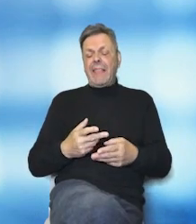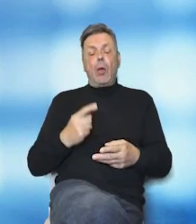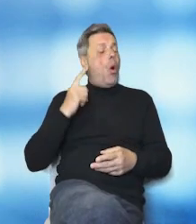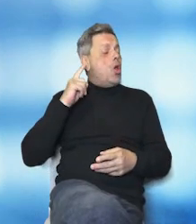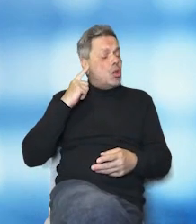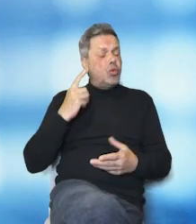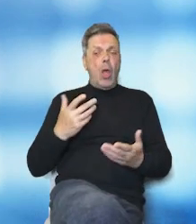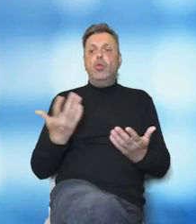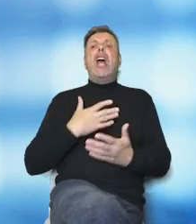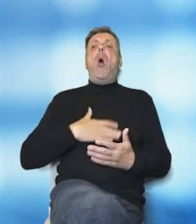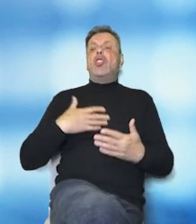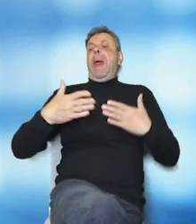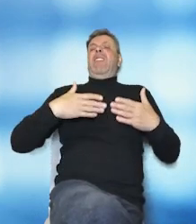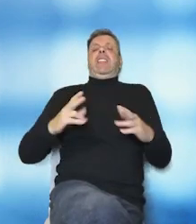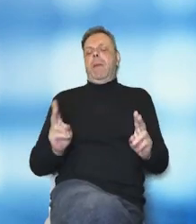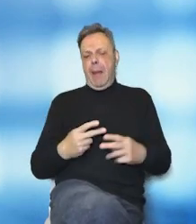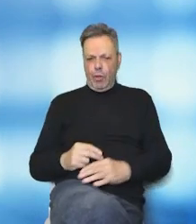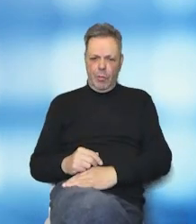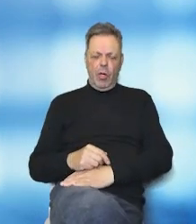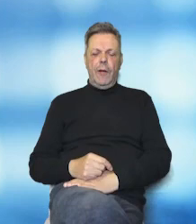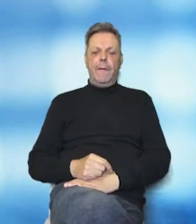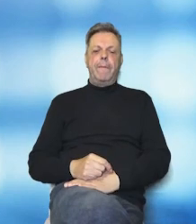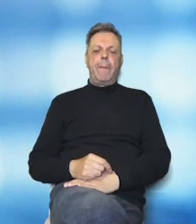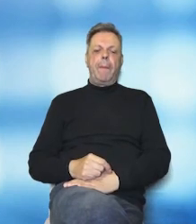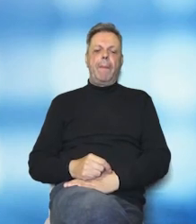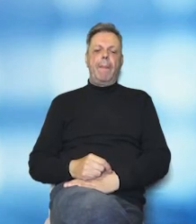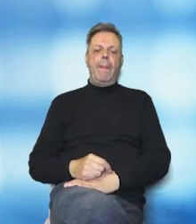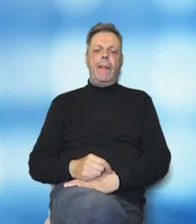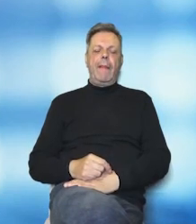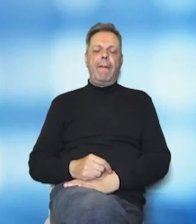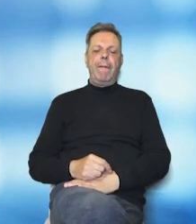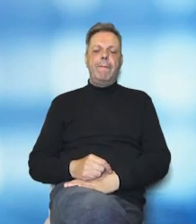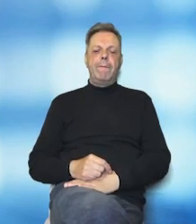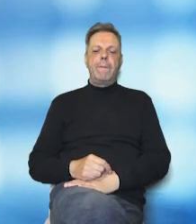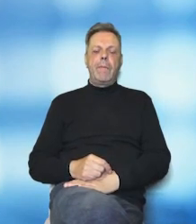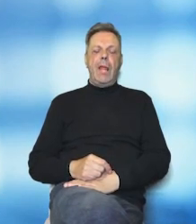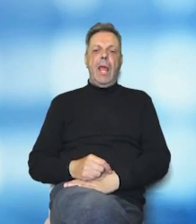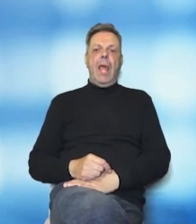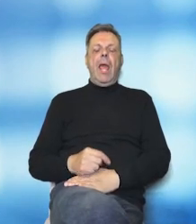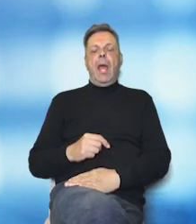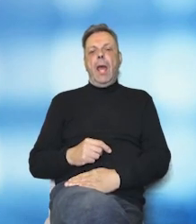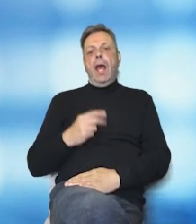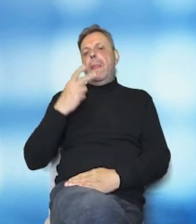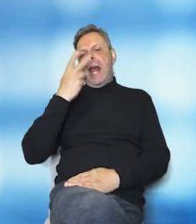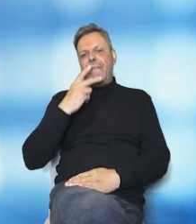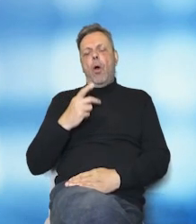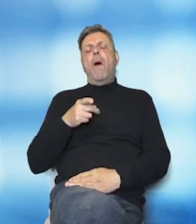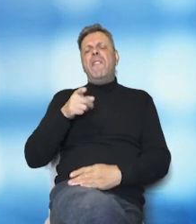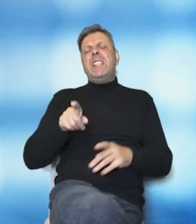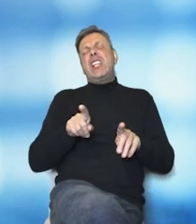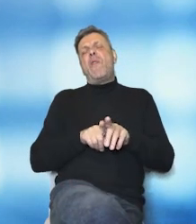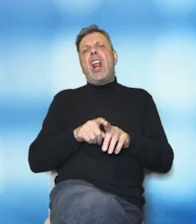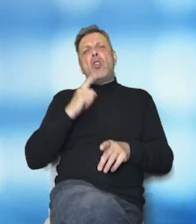on zapravo siljuje i čeka ljude u čekaonici i mene kao liječnika i moju medicinsku sestru. A vjerojatno ste nekad to doživjeli, to jako